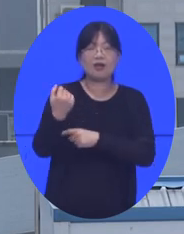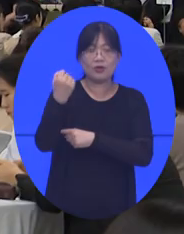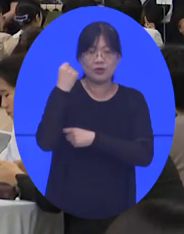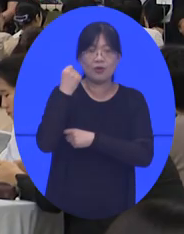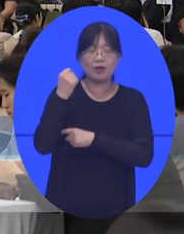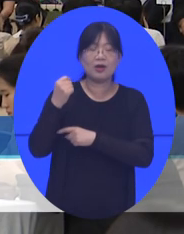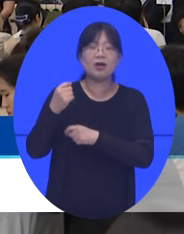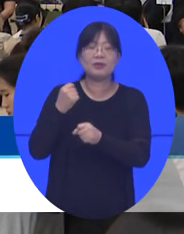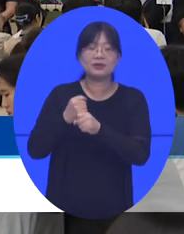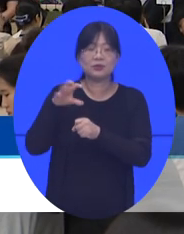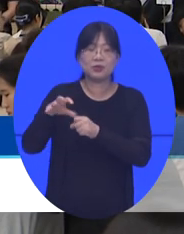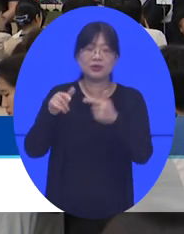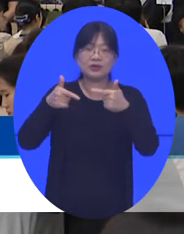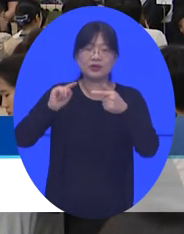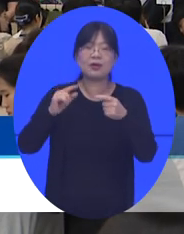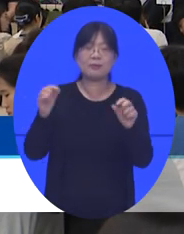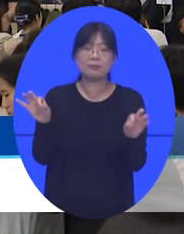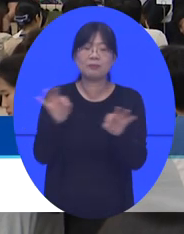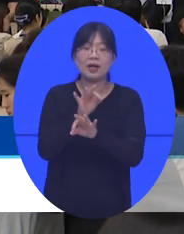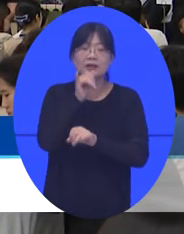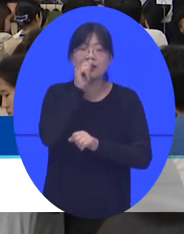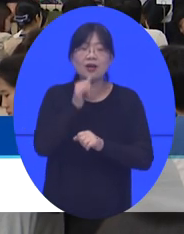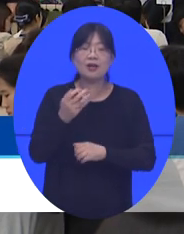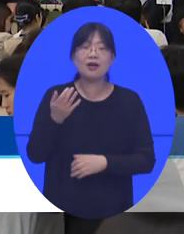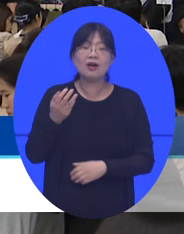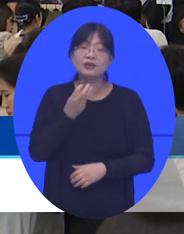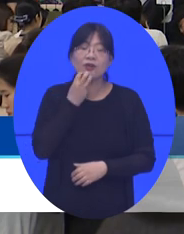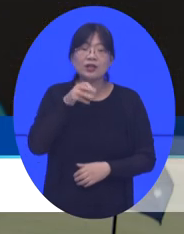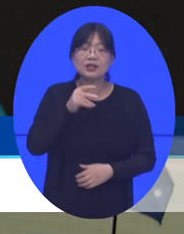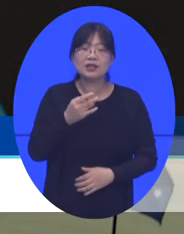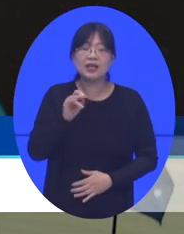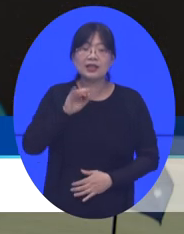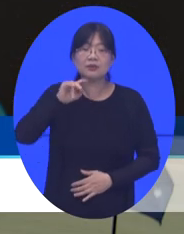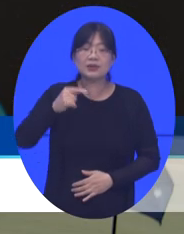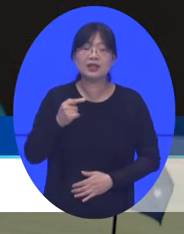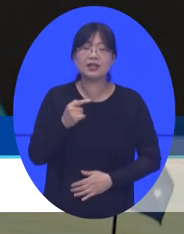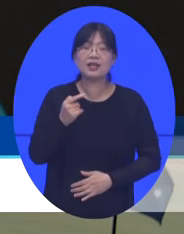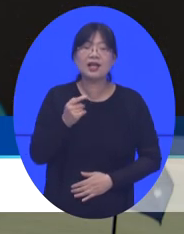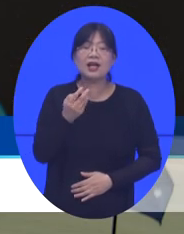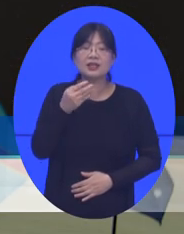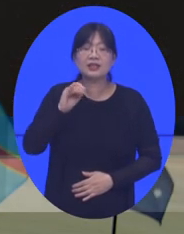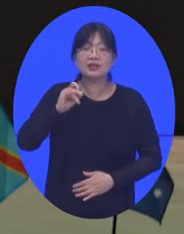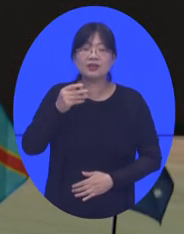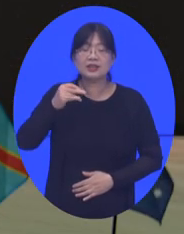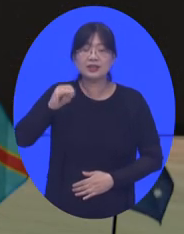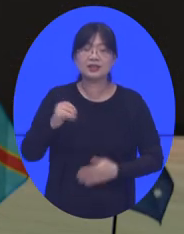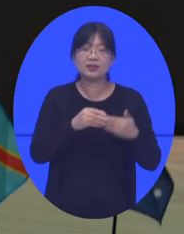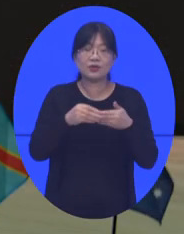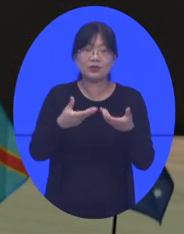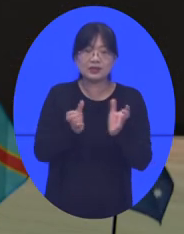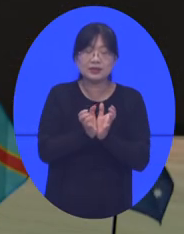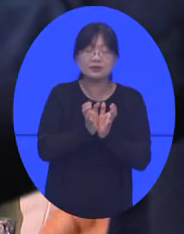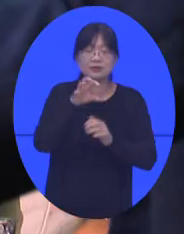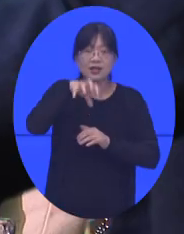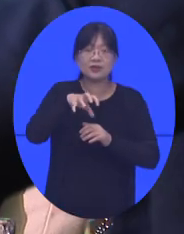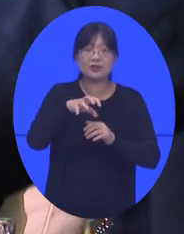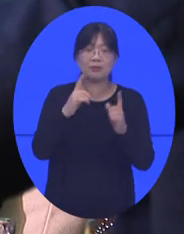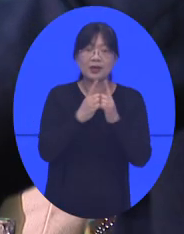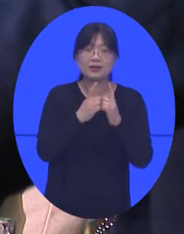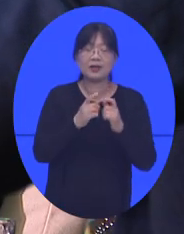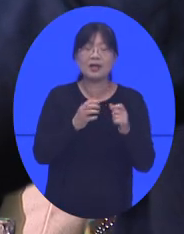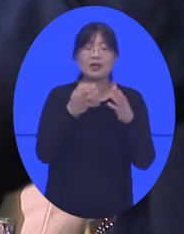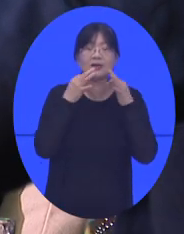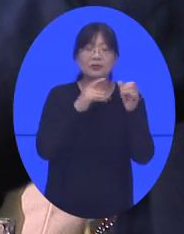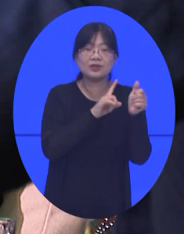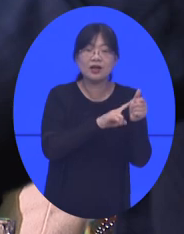양입니다. 한편 지난 19일 서울 클라이밋 리얼리티 리더십 트레이닝 행사에 참석한 김동연 경기도지사는 기후위기의 기회를